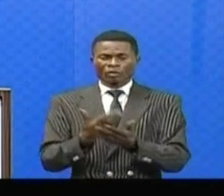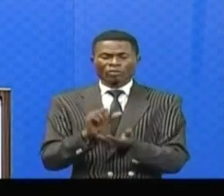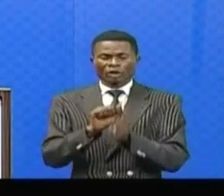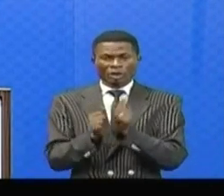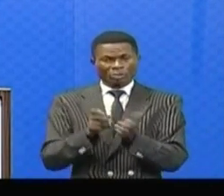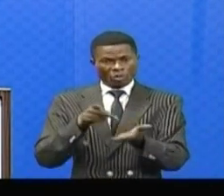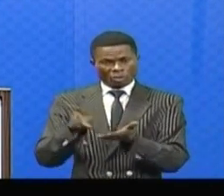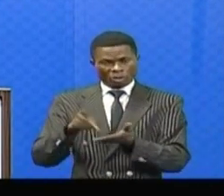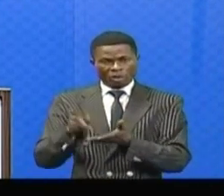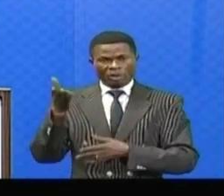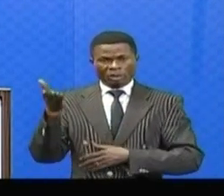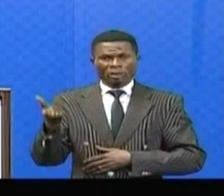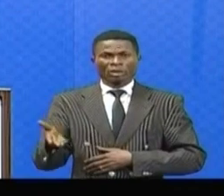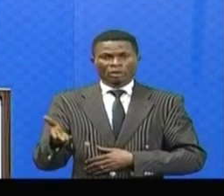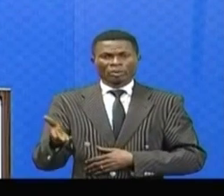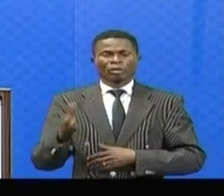apporter.